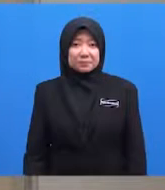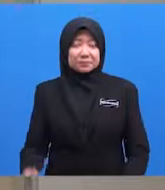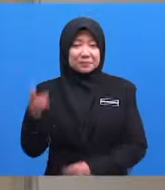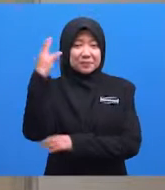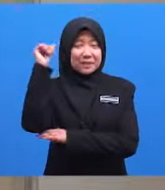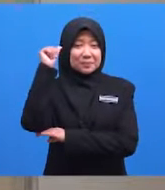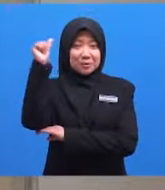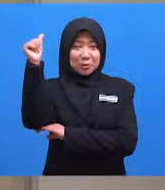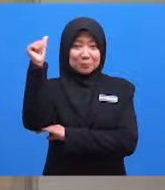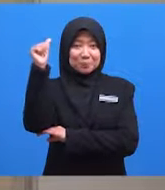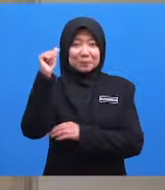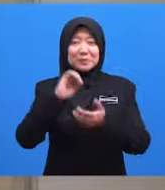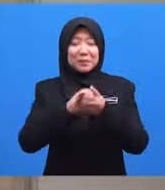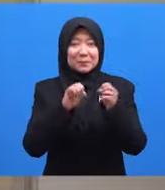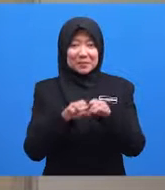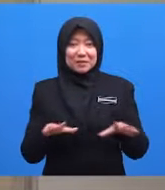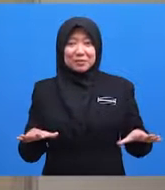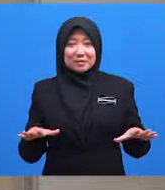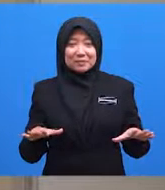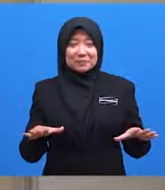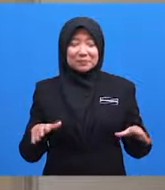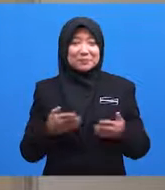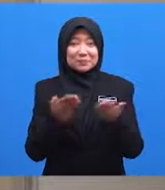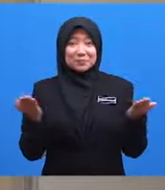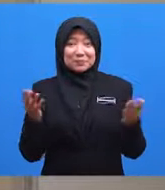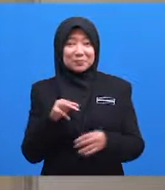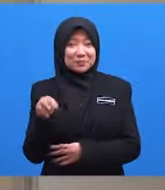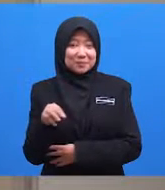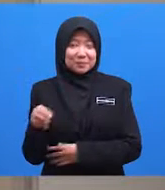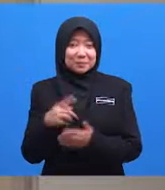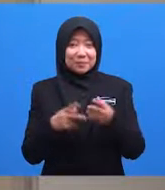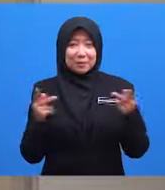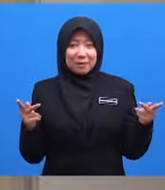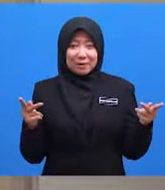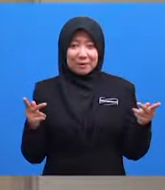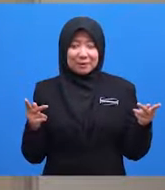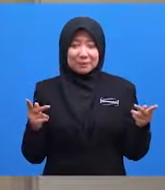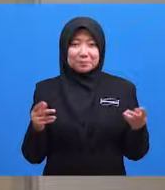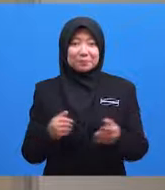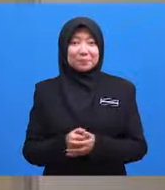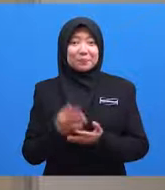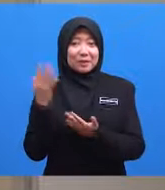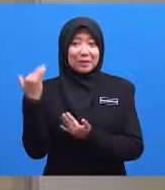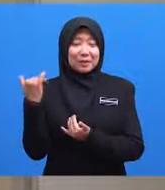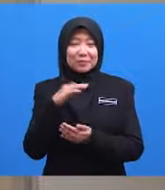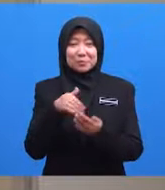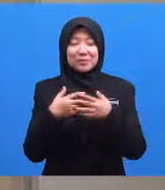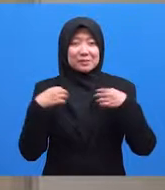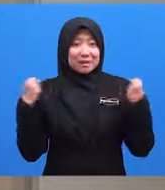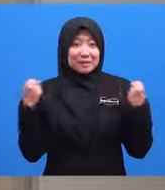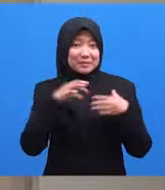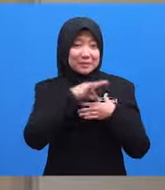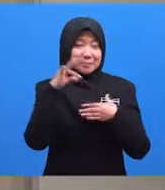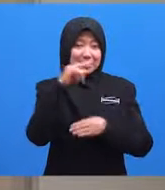Hai, Assalamualaikum dan salam sejahtera kepada semua murid. Apa khabar? Cikgu harap semua murid sihat dan